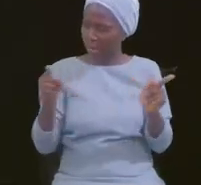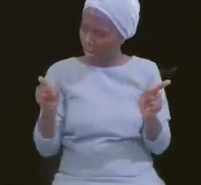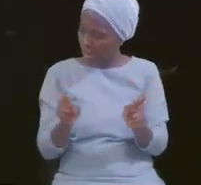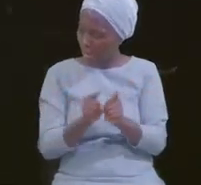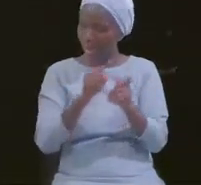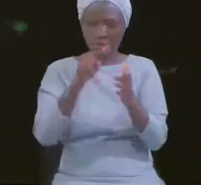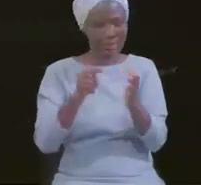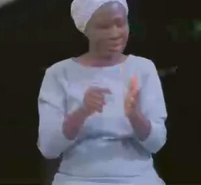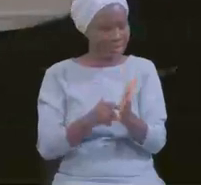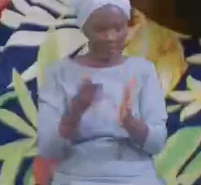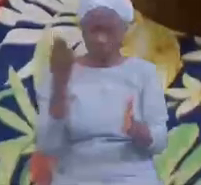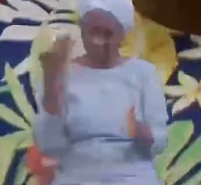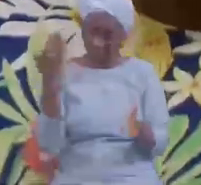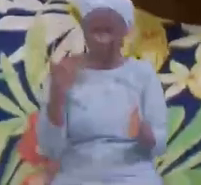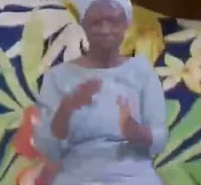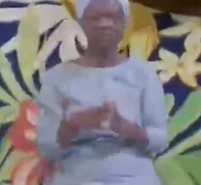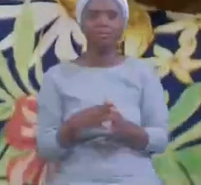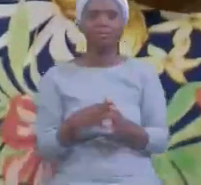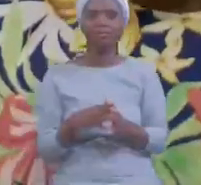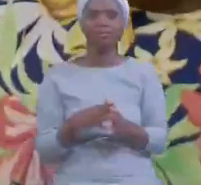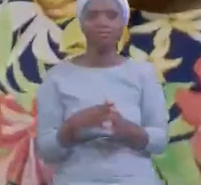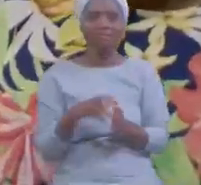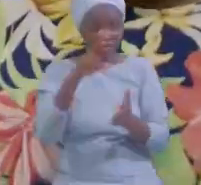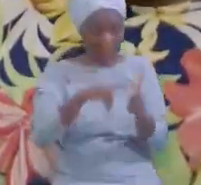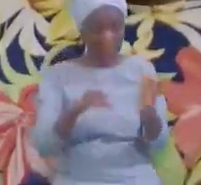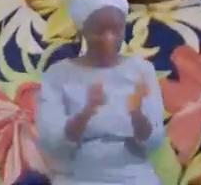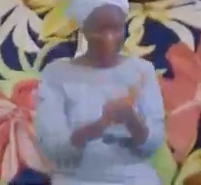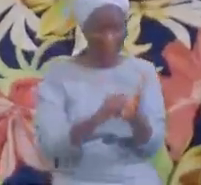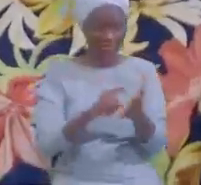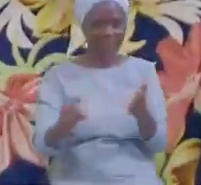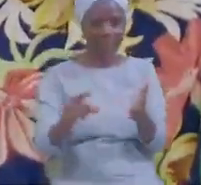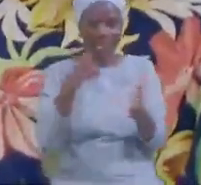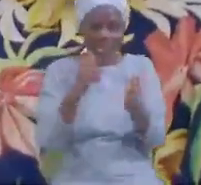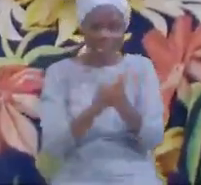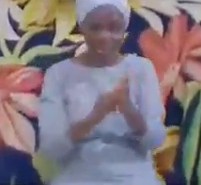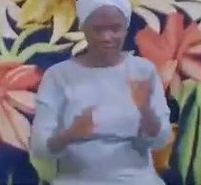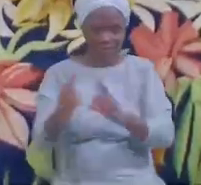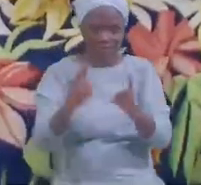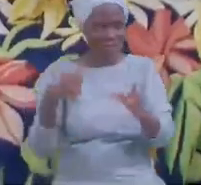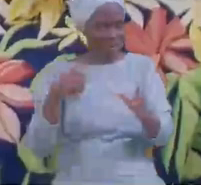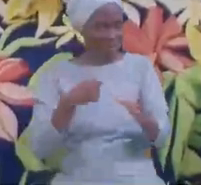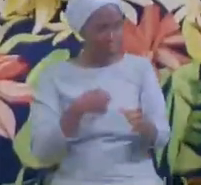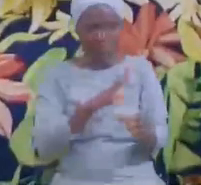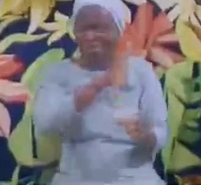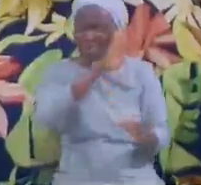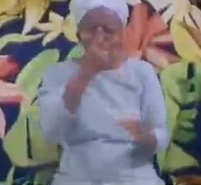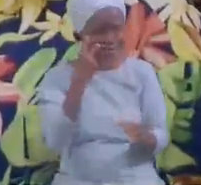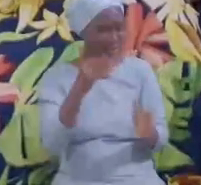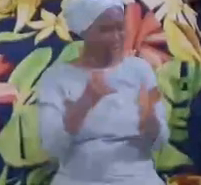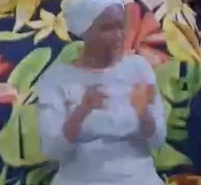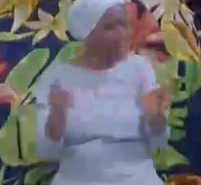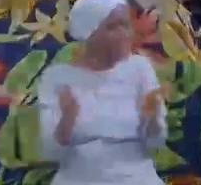pareil. Lisez cela avec moi. Nous n'avons jamais rien vu de pareil.